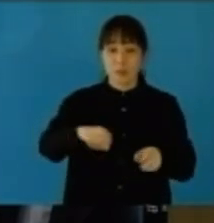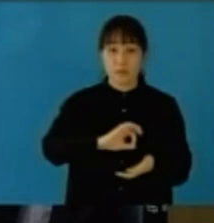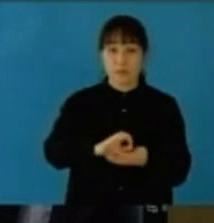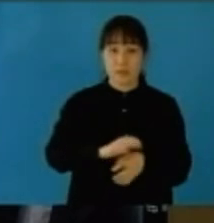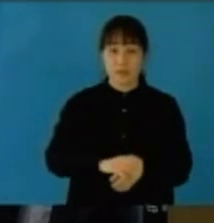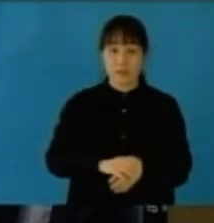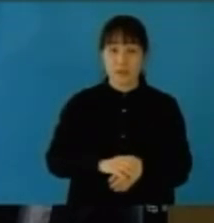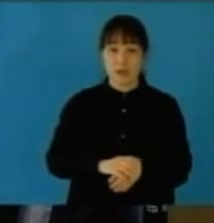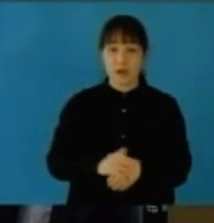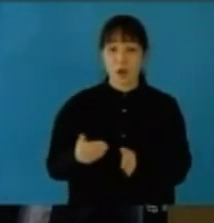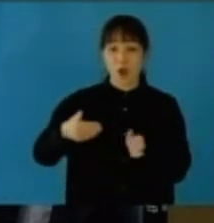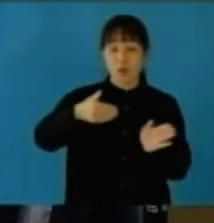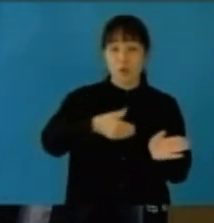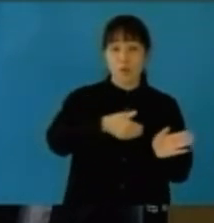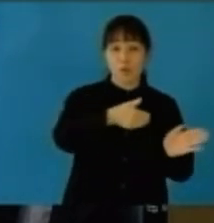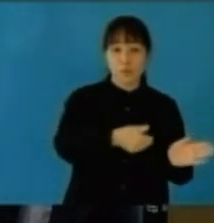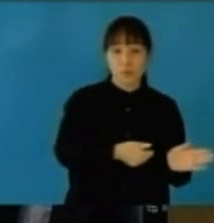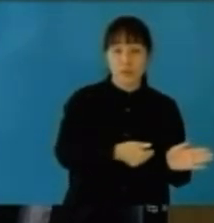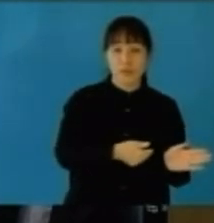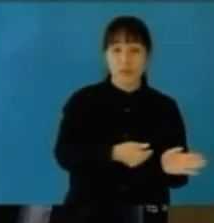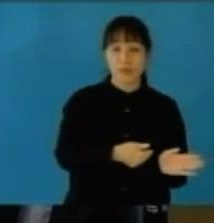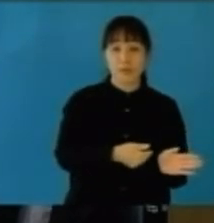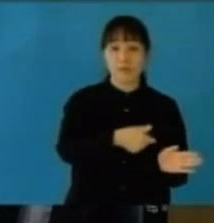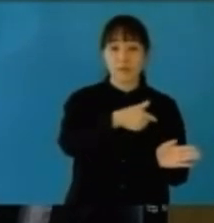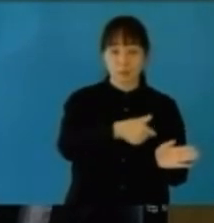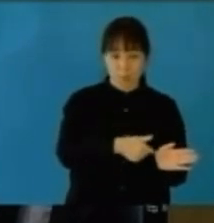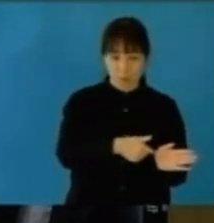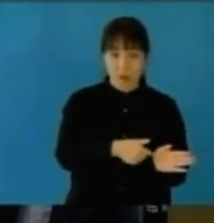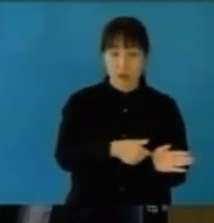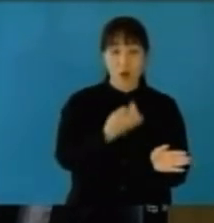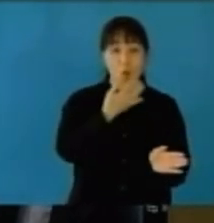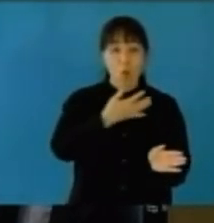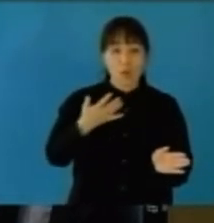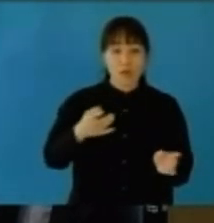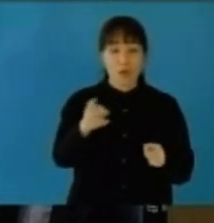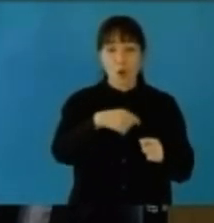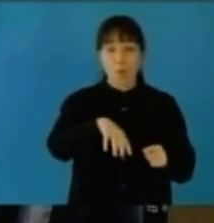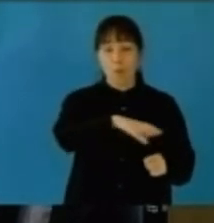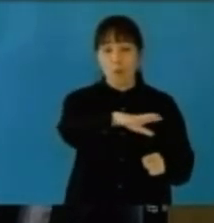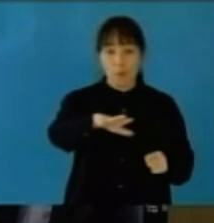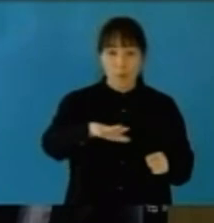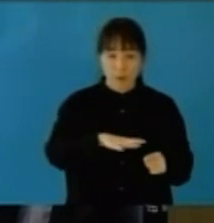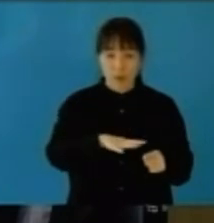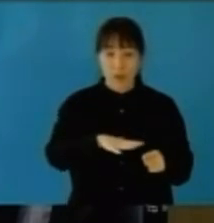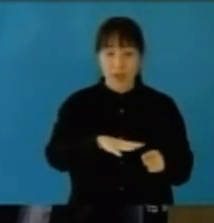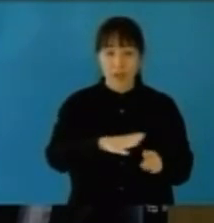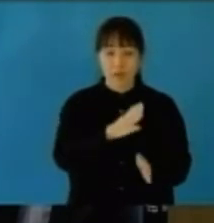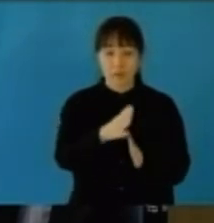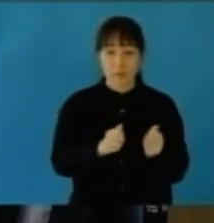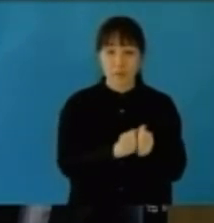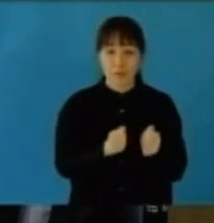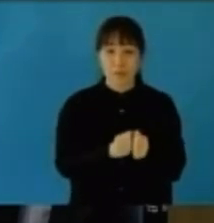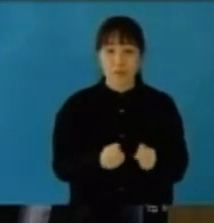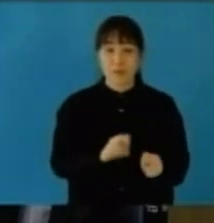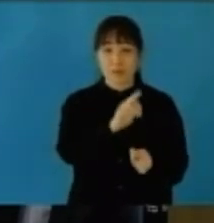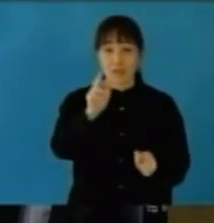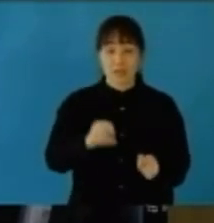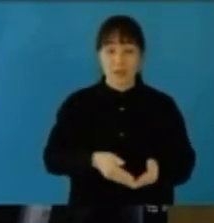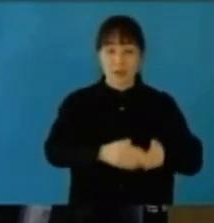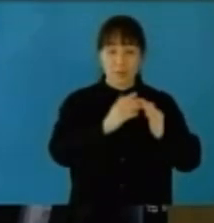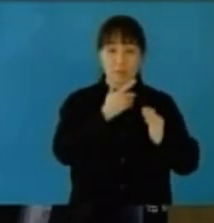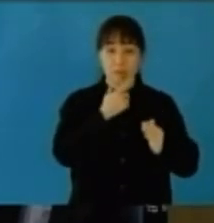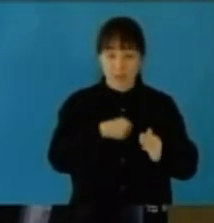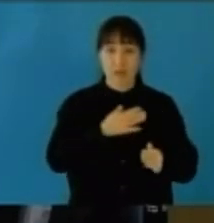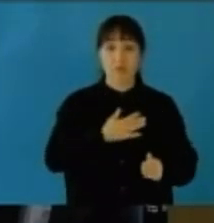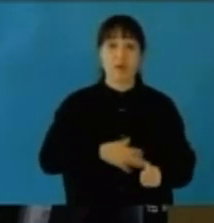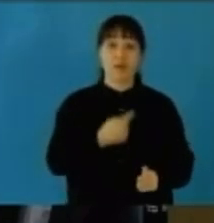し上げました、ドリームポートはゾーニング的な部分でウォーターフロントパークと連動しながらコンベンションセンター、スポーツコンベンションセンターをまあ作っていきたいという思いが伝わった